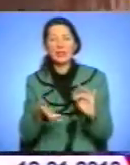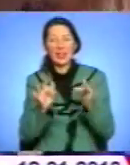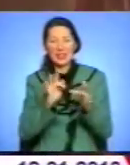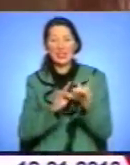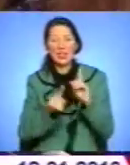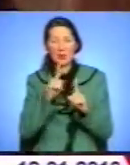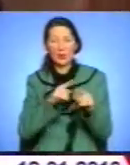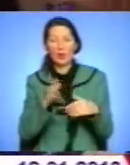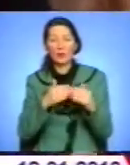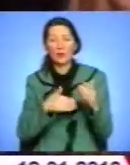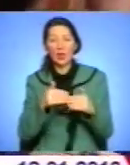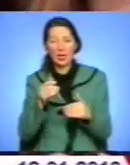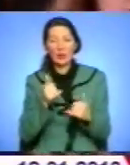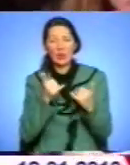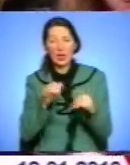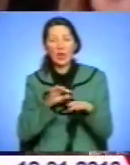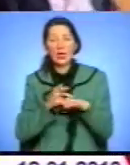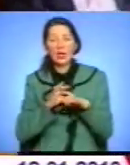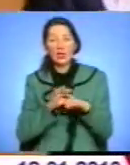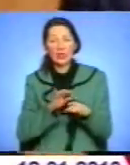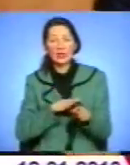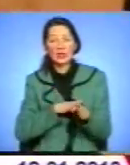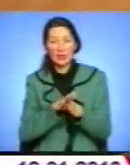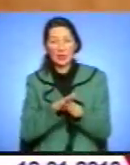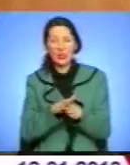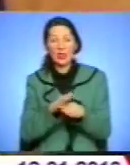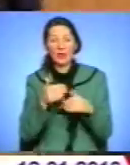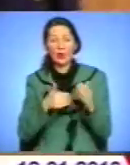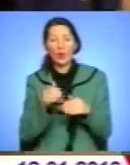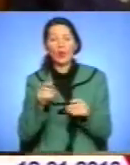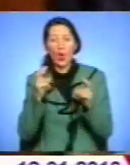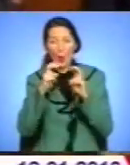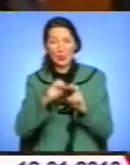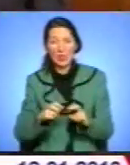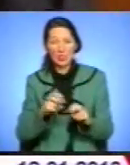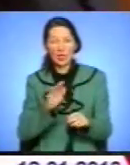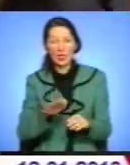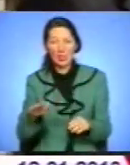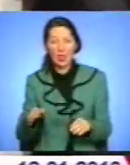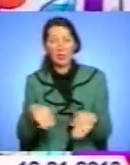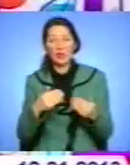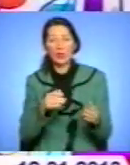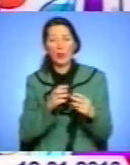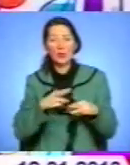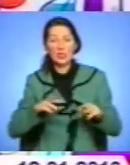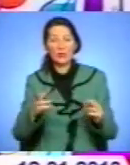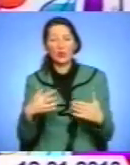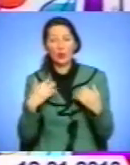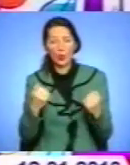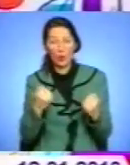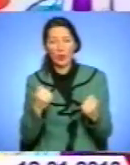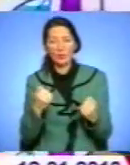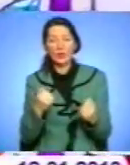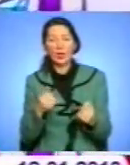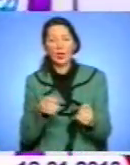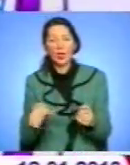здійснення кваліфікованого обстеження школярів надаватиме Міністерство охорони здоров'я. Адміністрація навчальних закладів здебільшого схвально ставиться до